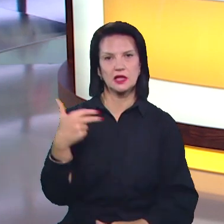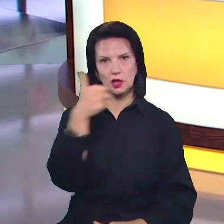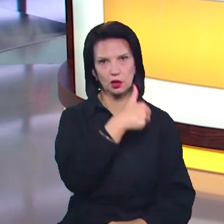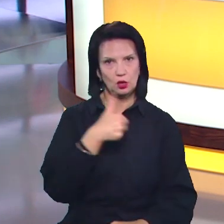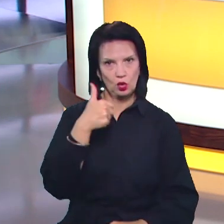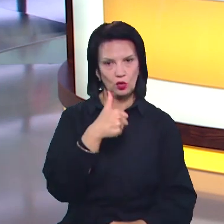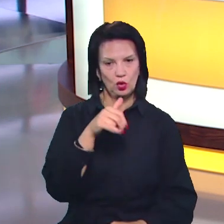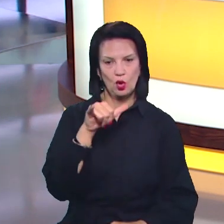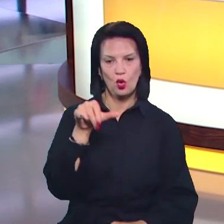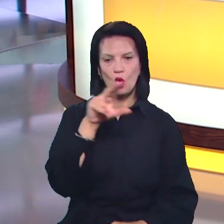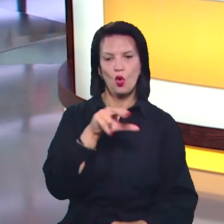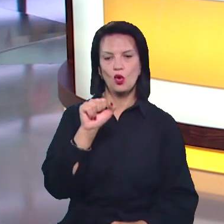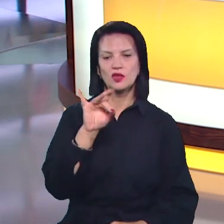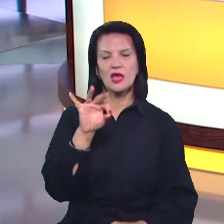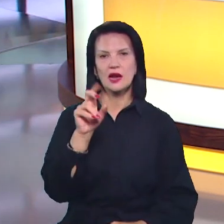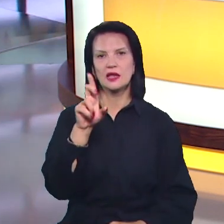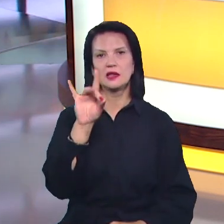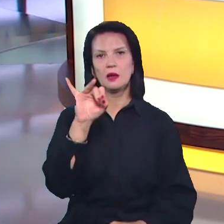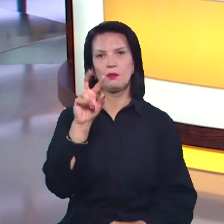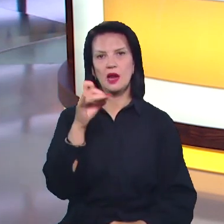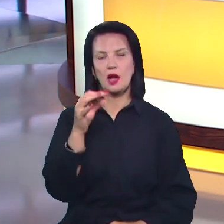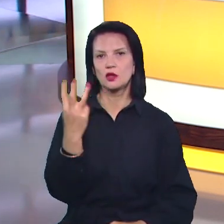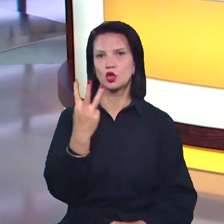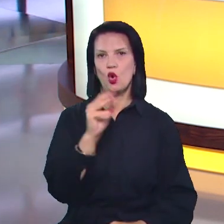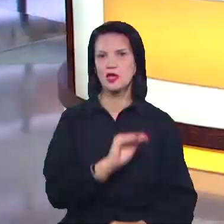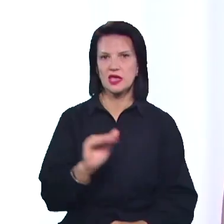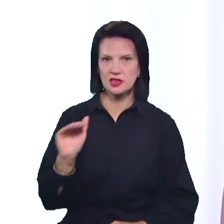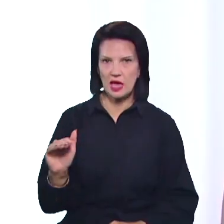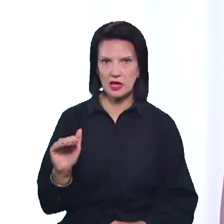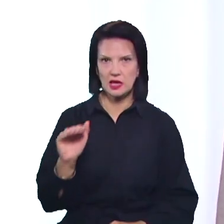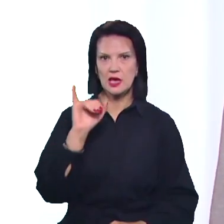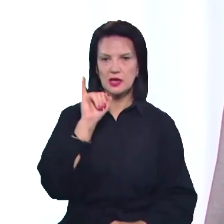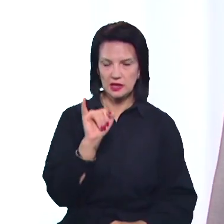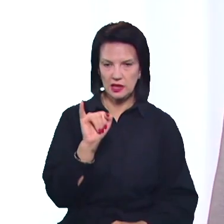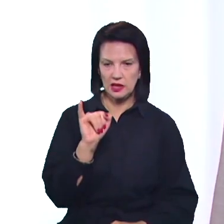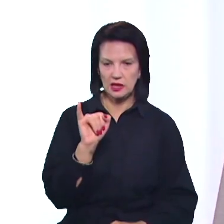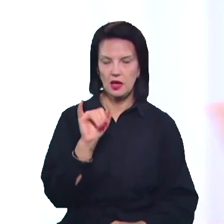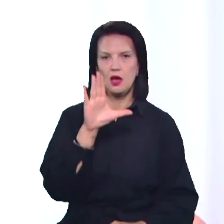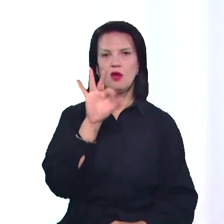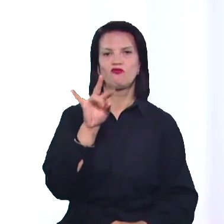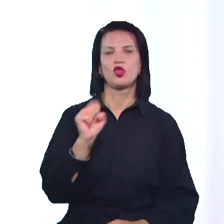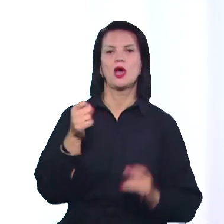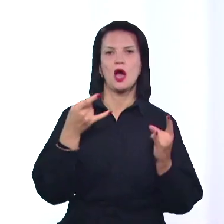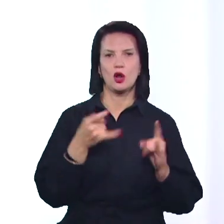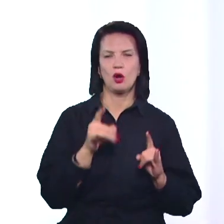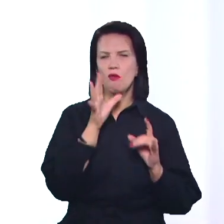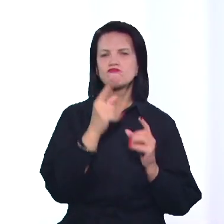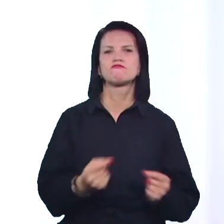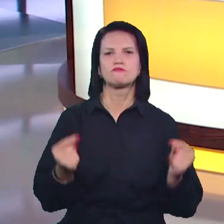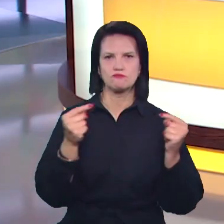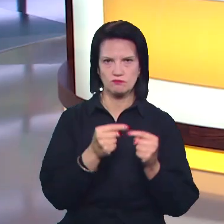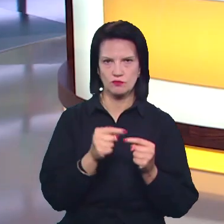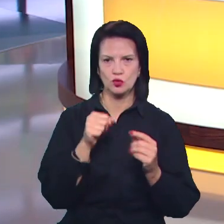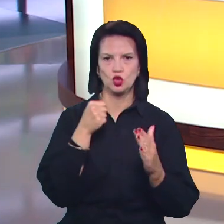Дарини Брикайло троє дітей, і саме вона народила вчасно, так як до 30,